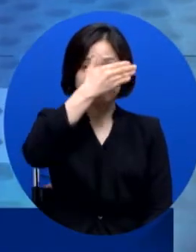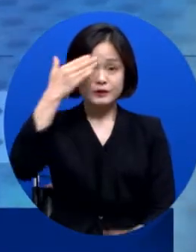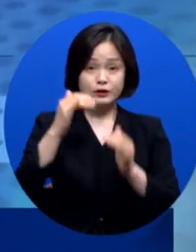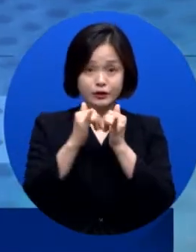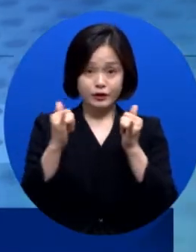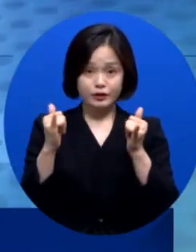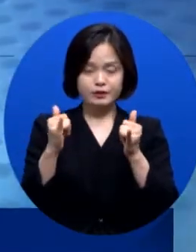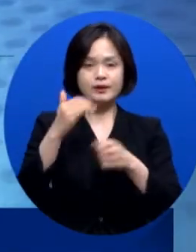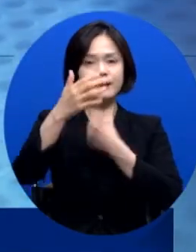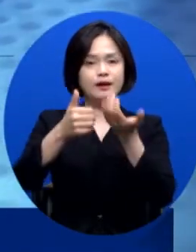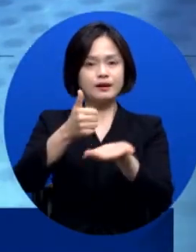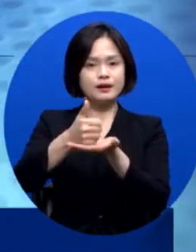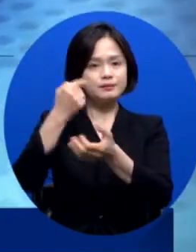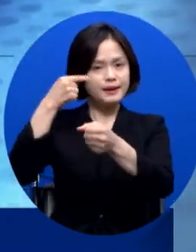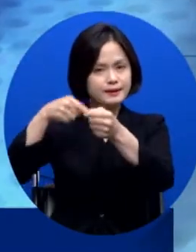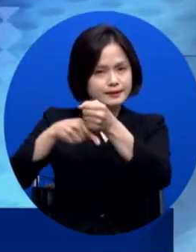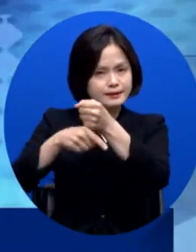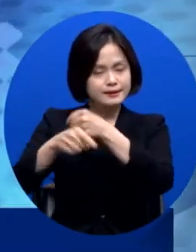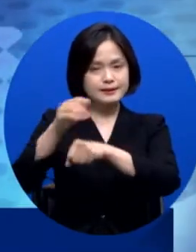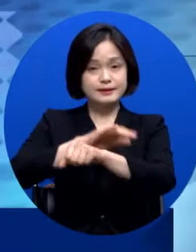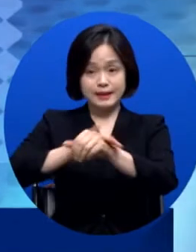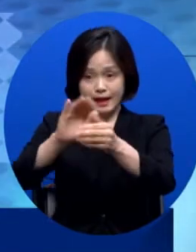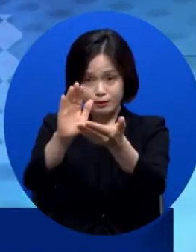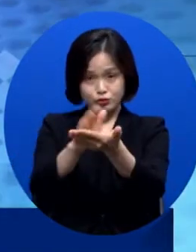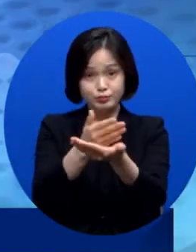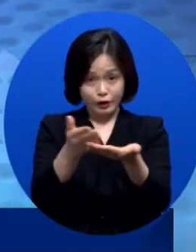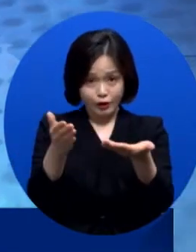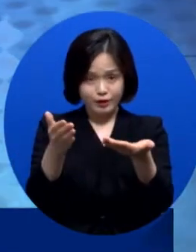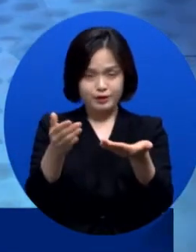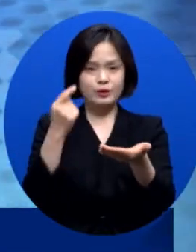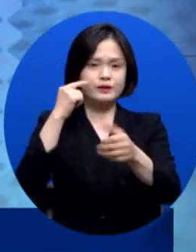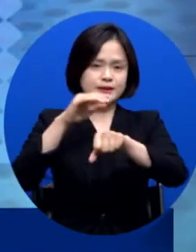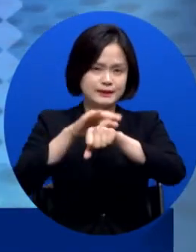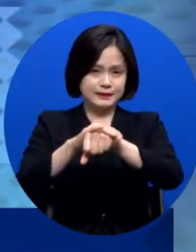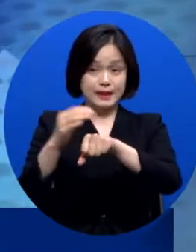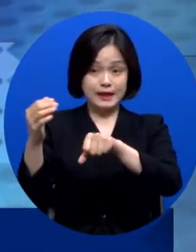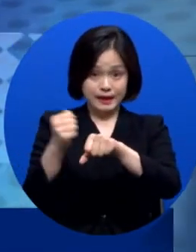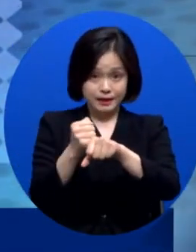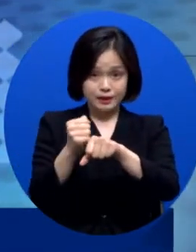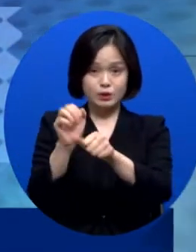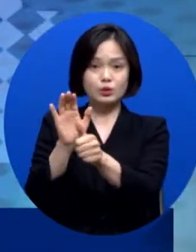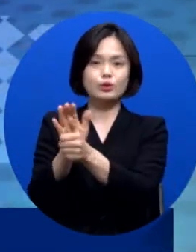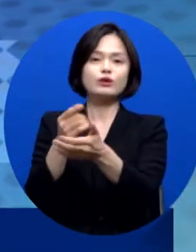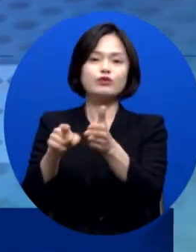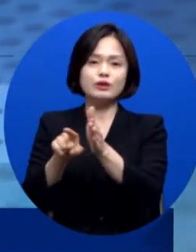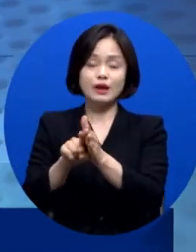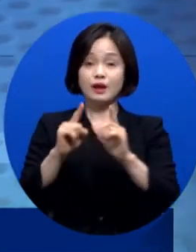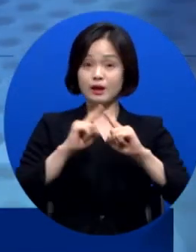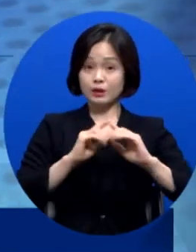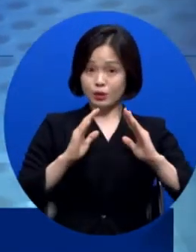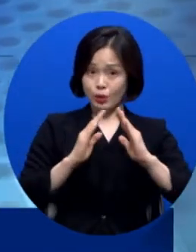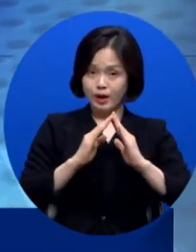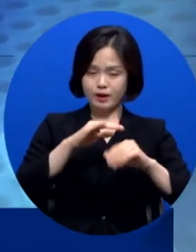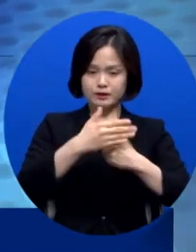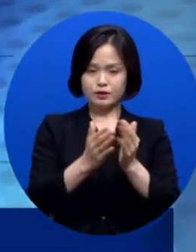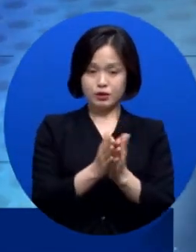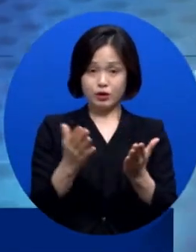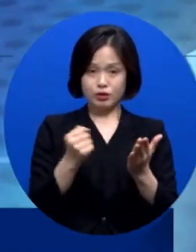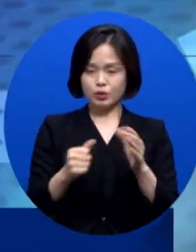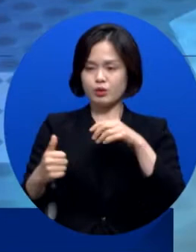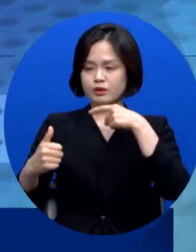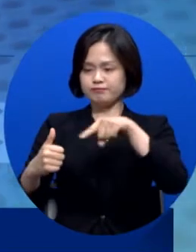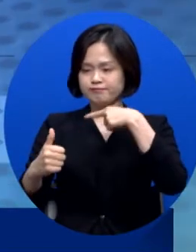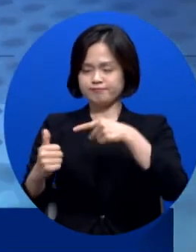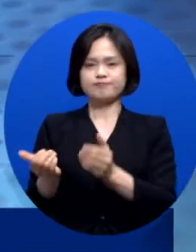분별하고 스스로 지혜로운 결정을 해나갈 수 있도록 교회 공동체는 기독교 세계관에 입각한 성경 양육을 제공해야